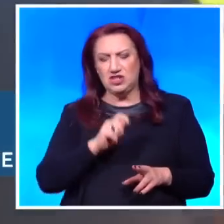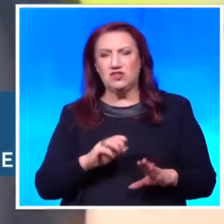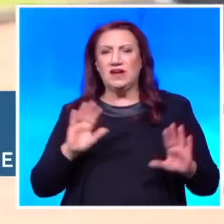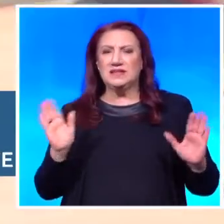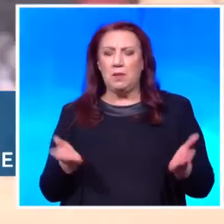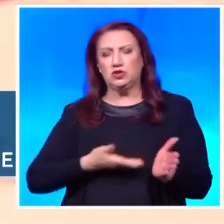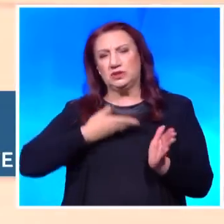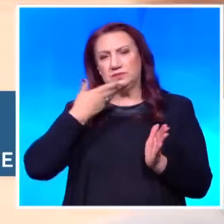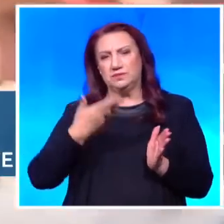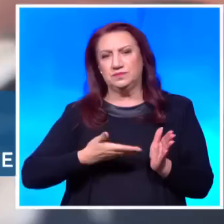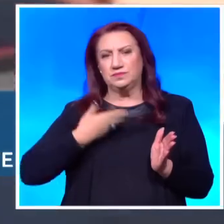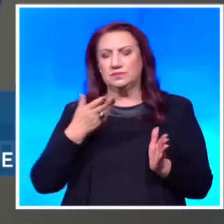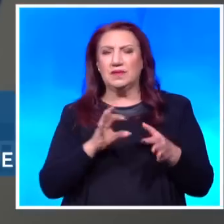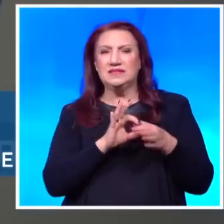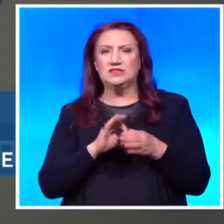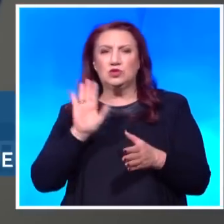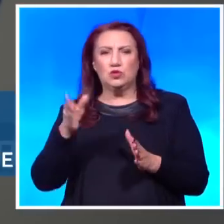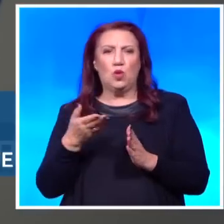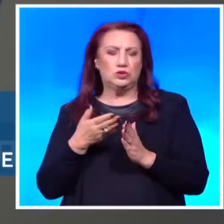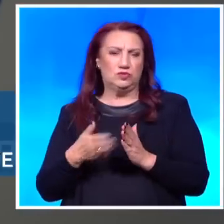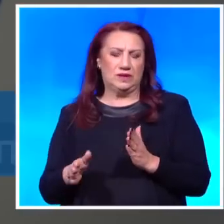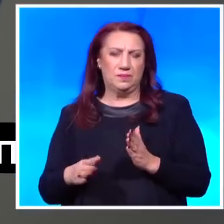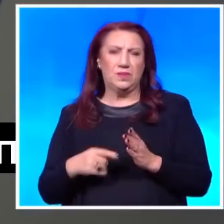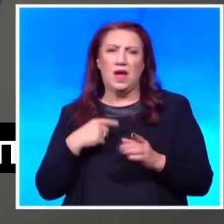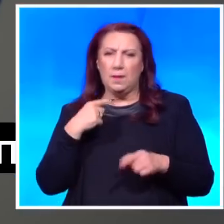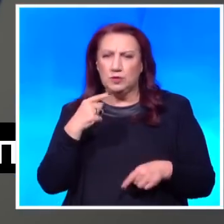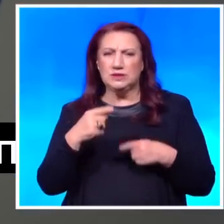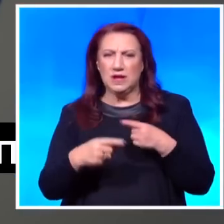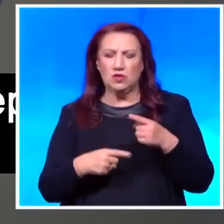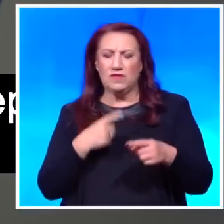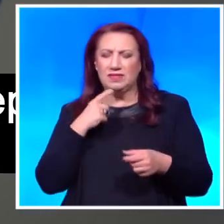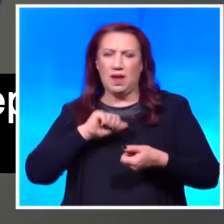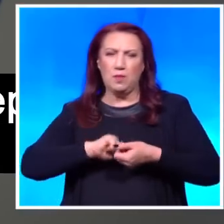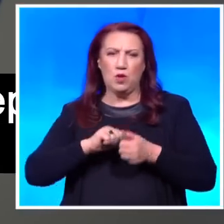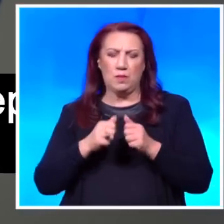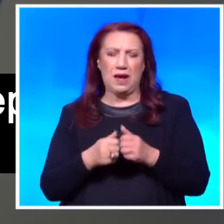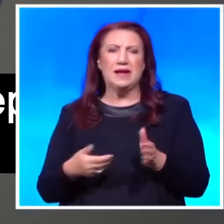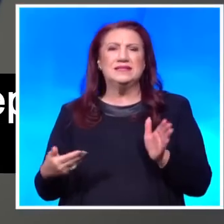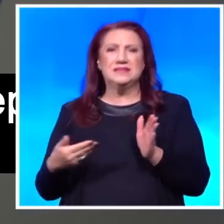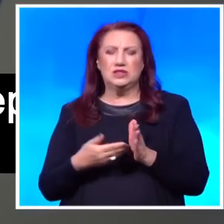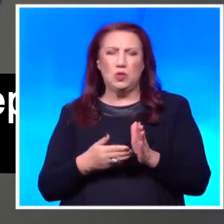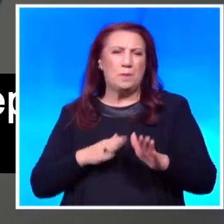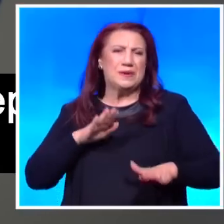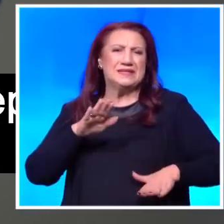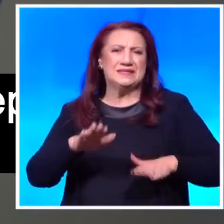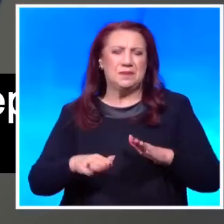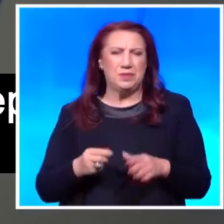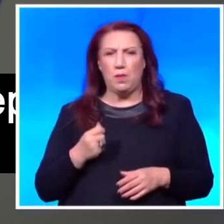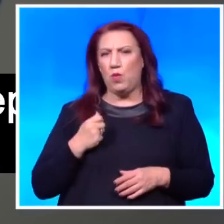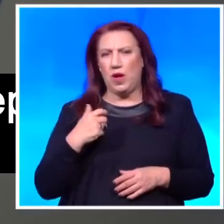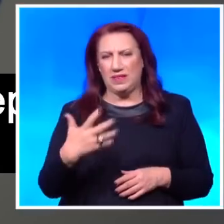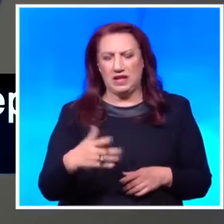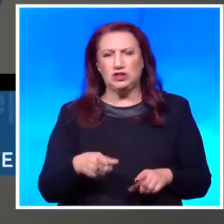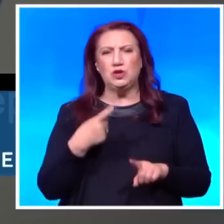за отстраняването му. Последователната ни борба срещу престъпни олигарси и срещу крадливи партийни